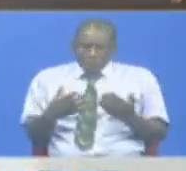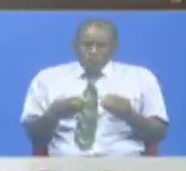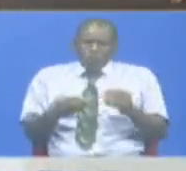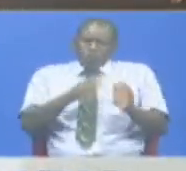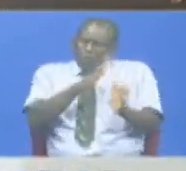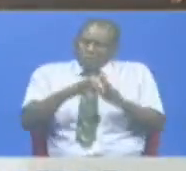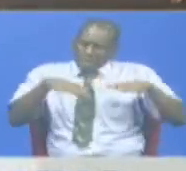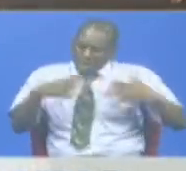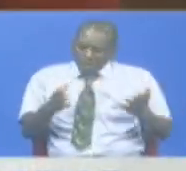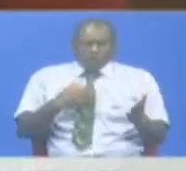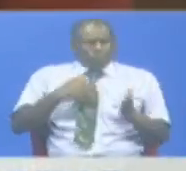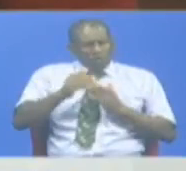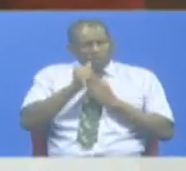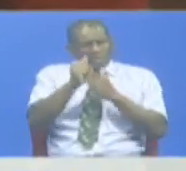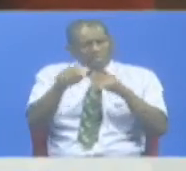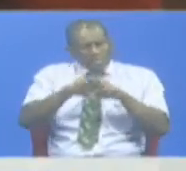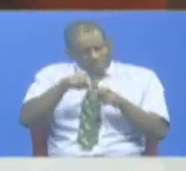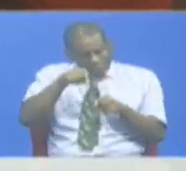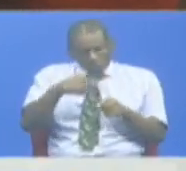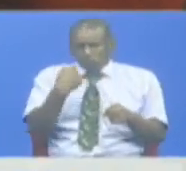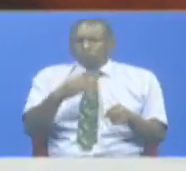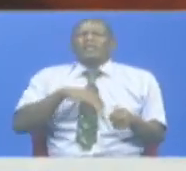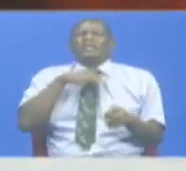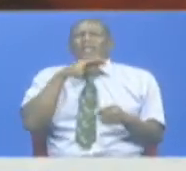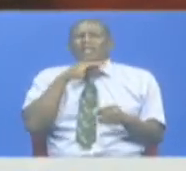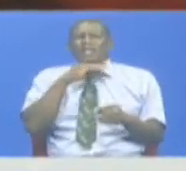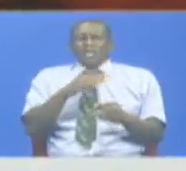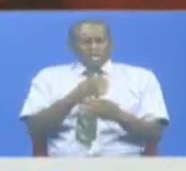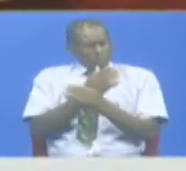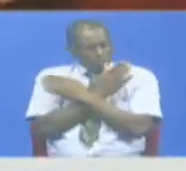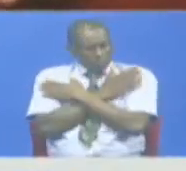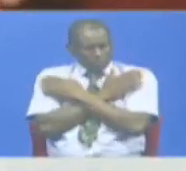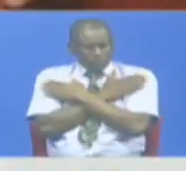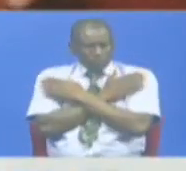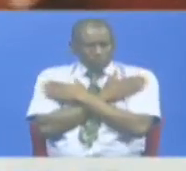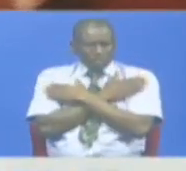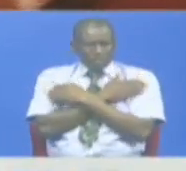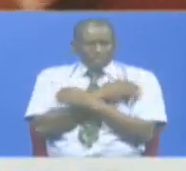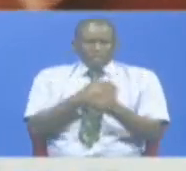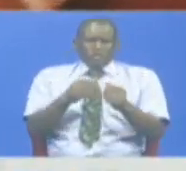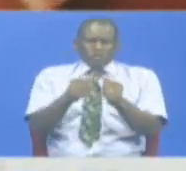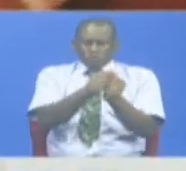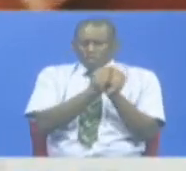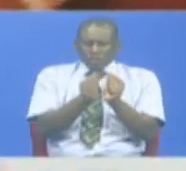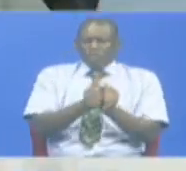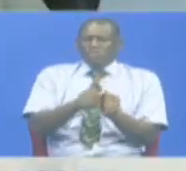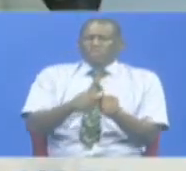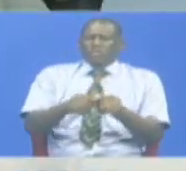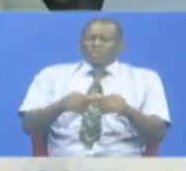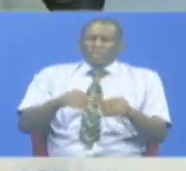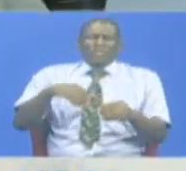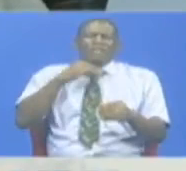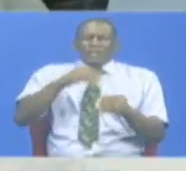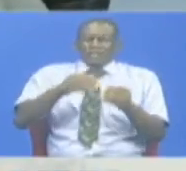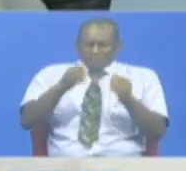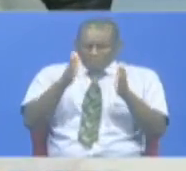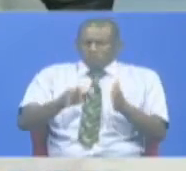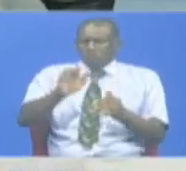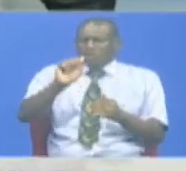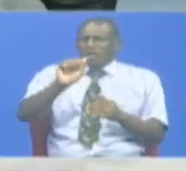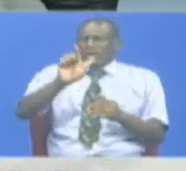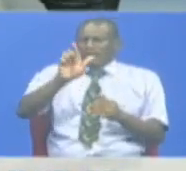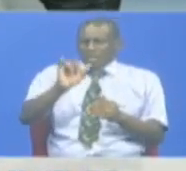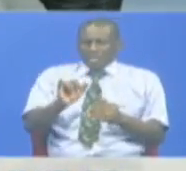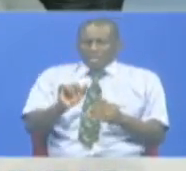kuwa na viongozi kama hawa? Alikuwa rafiki wa chanda na pete na marehemu Ali Mazrui. Buriani Profesa